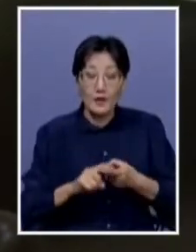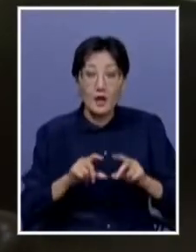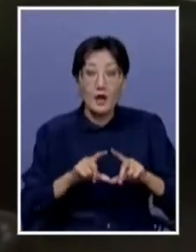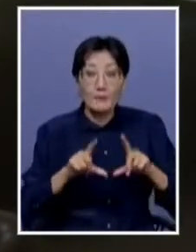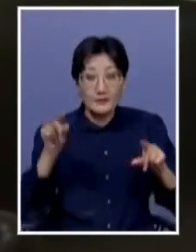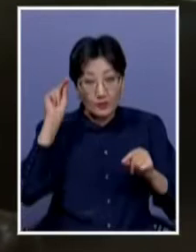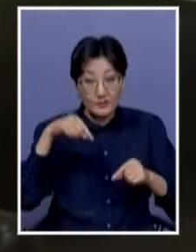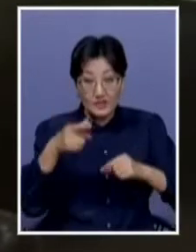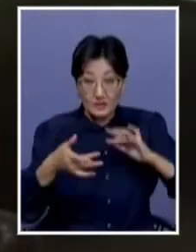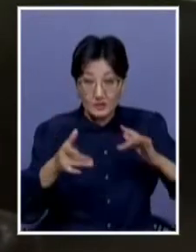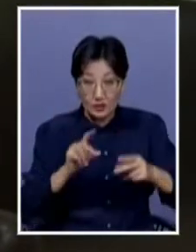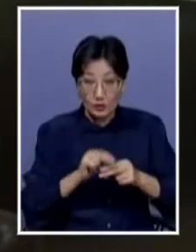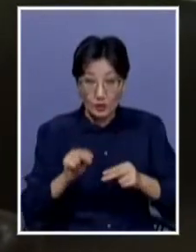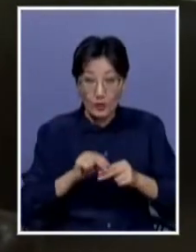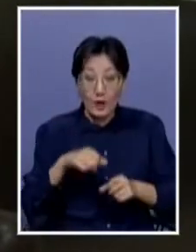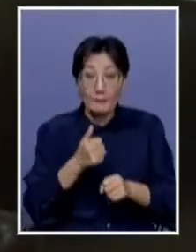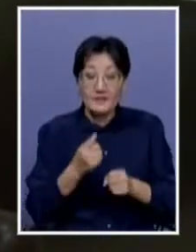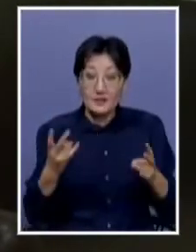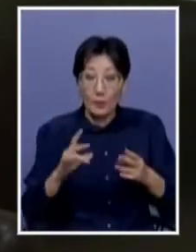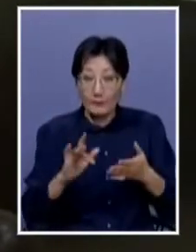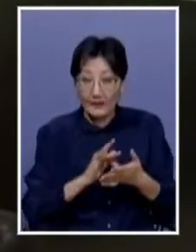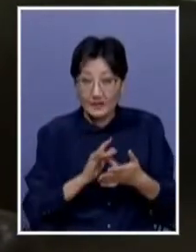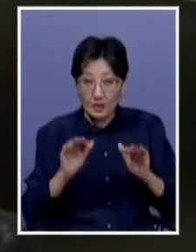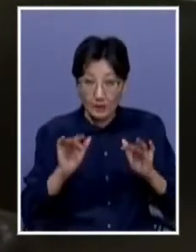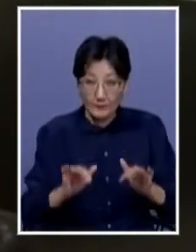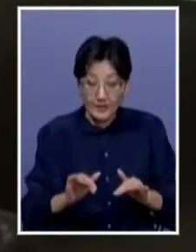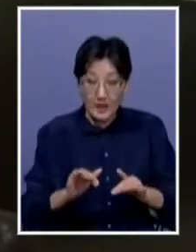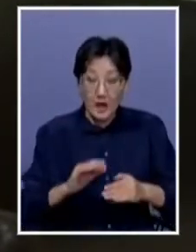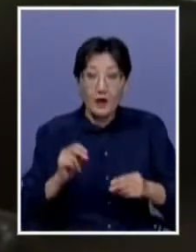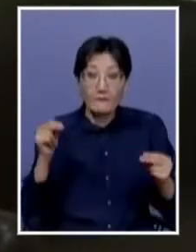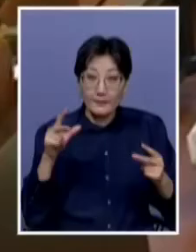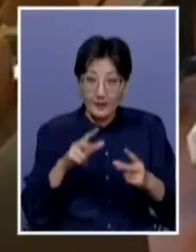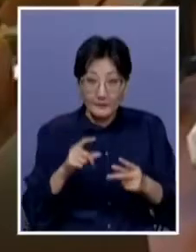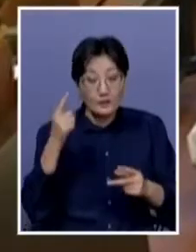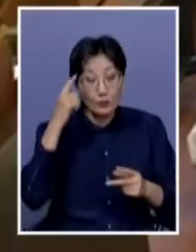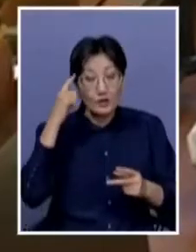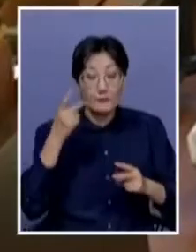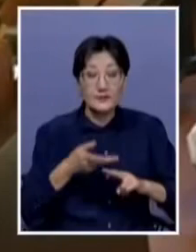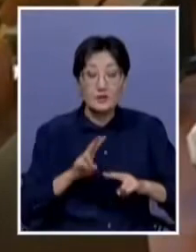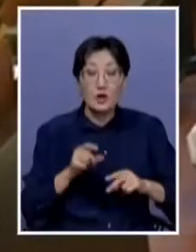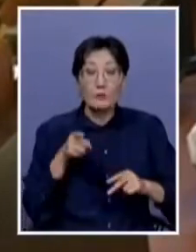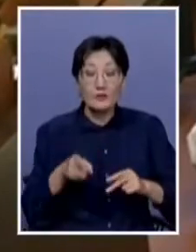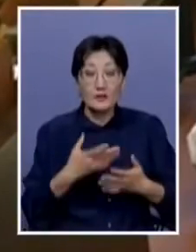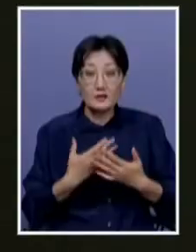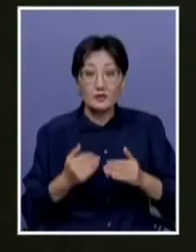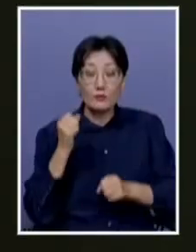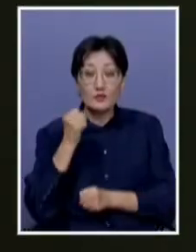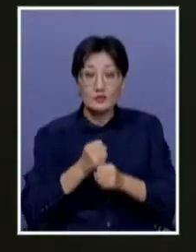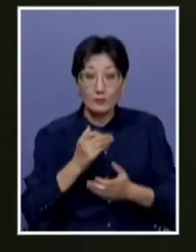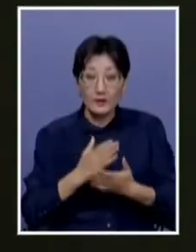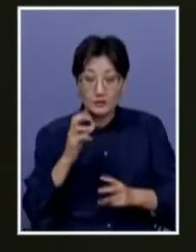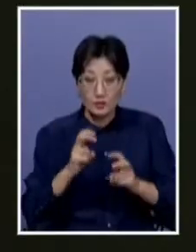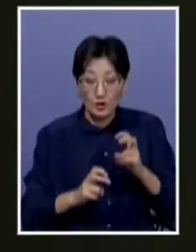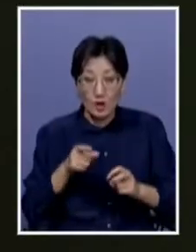қашықтан оқиды. Сондықтан бастығы жетінің бірі бұл планшет, компьютер, веб-камера деп ойлаймыз. Сондай-ақ 1000-ға жуық жұмысшысы бар